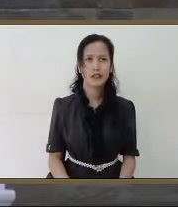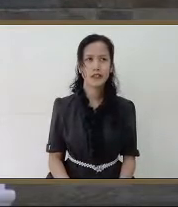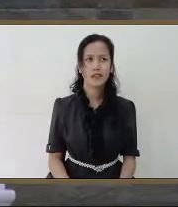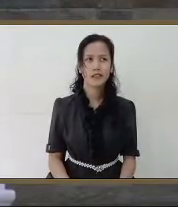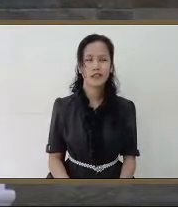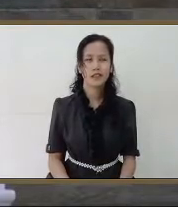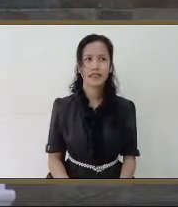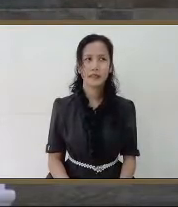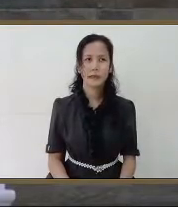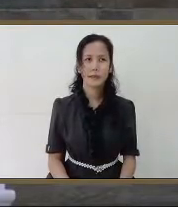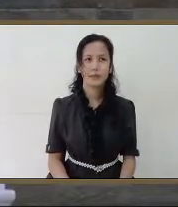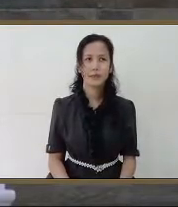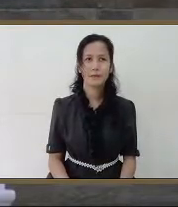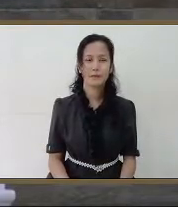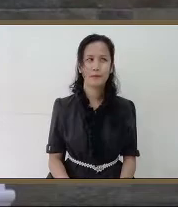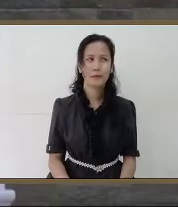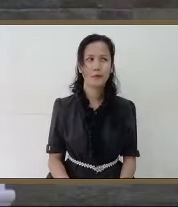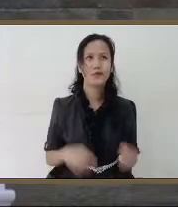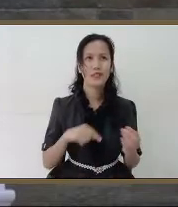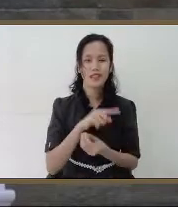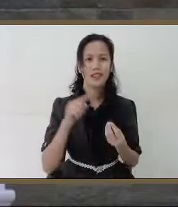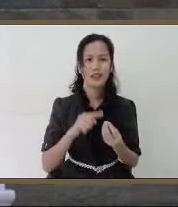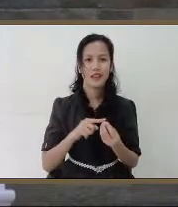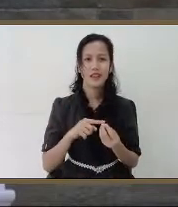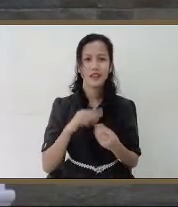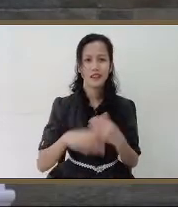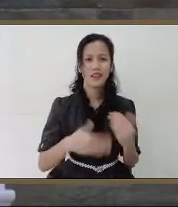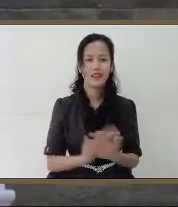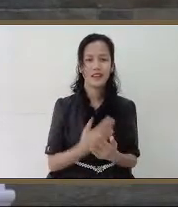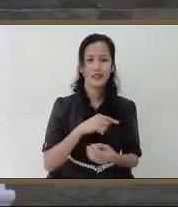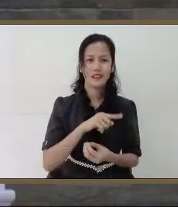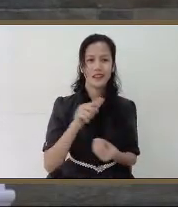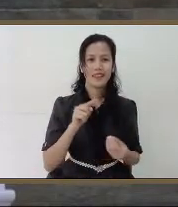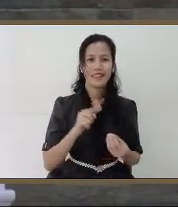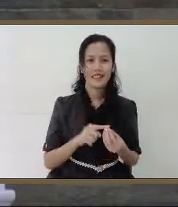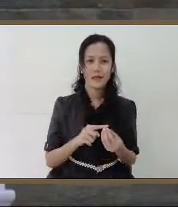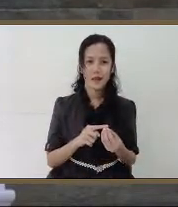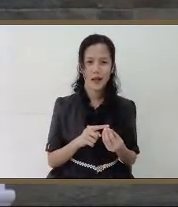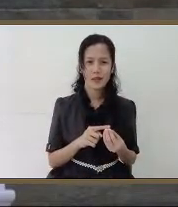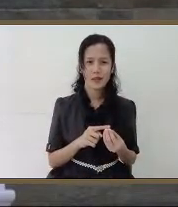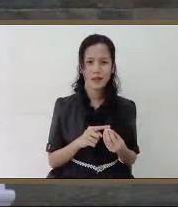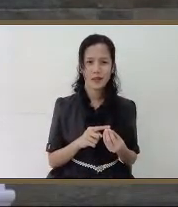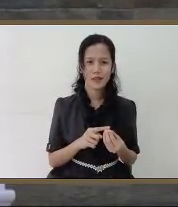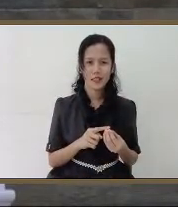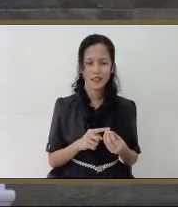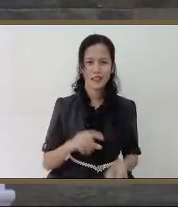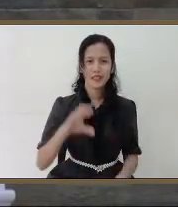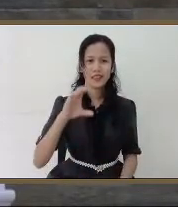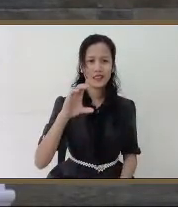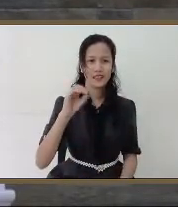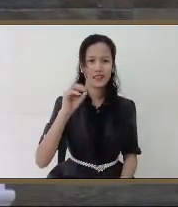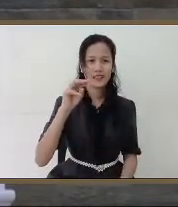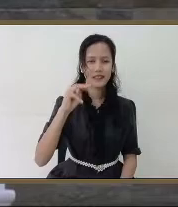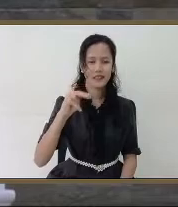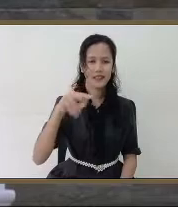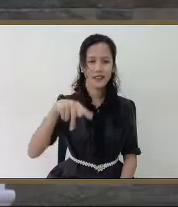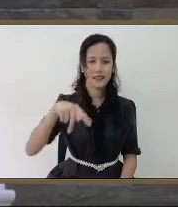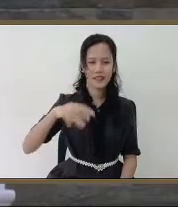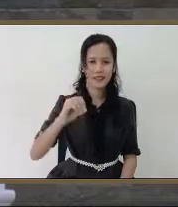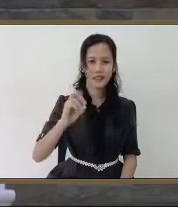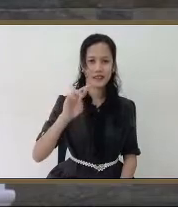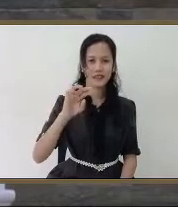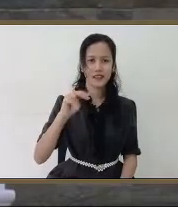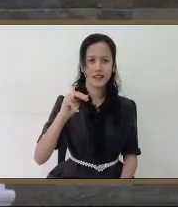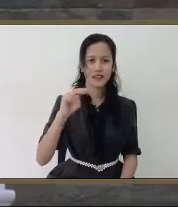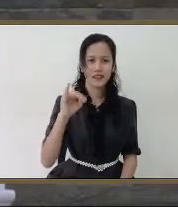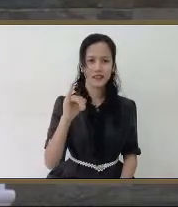po, it is all about Ezra's consternation at compromise. Chapter 9 po yan. Sa